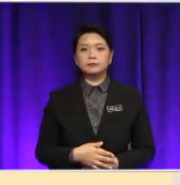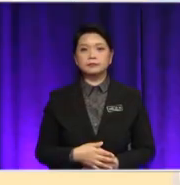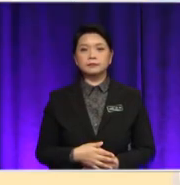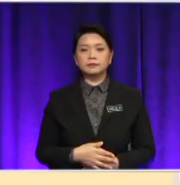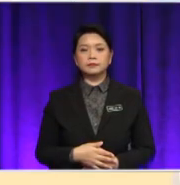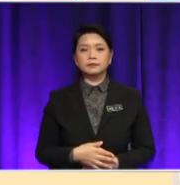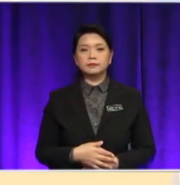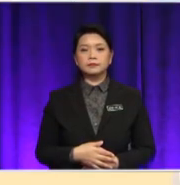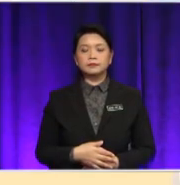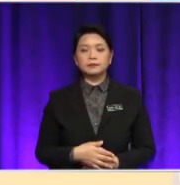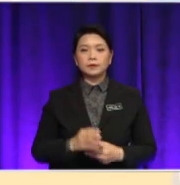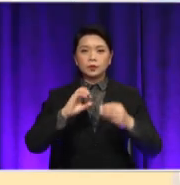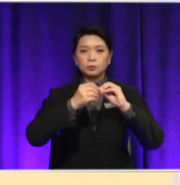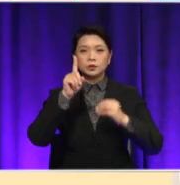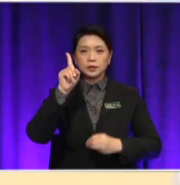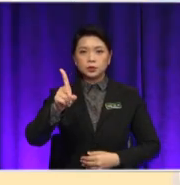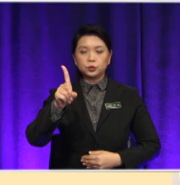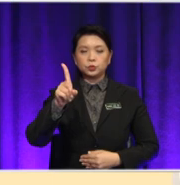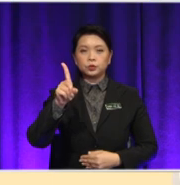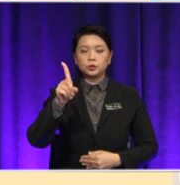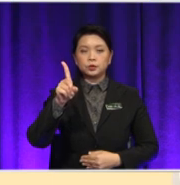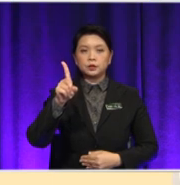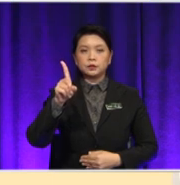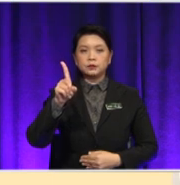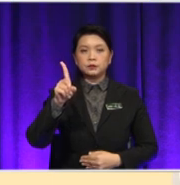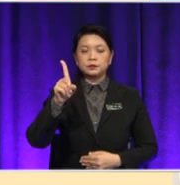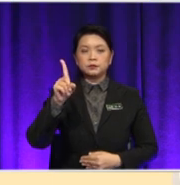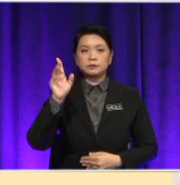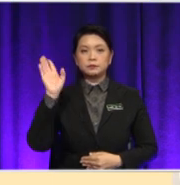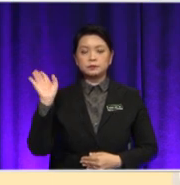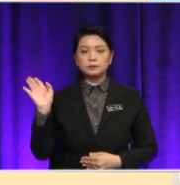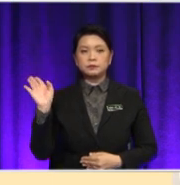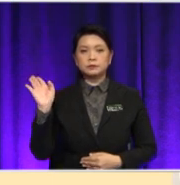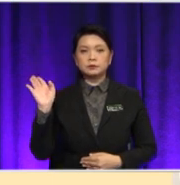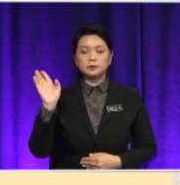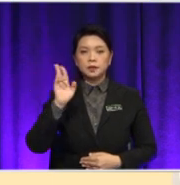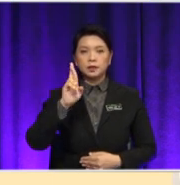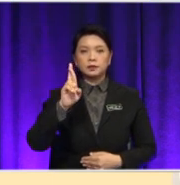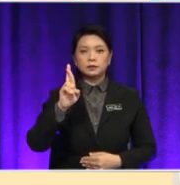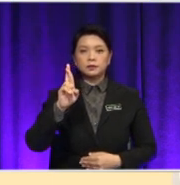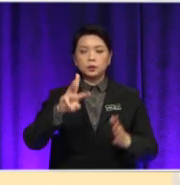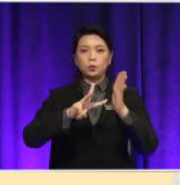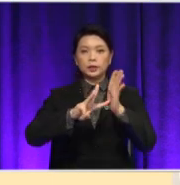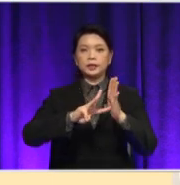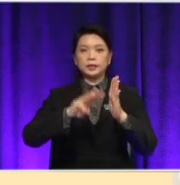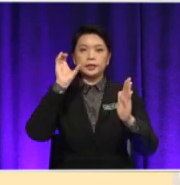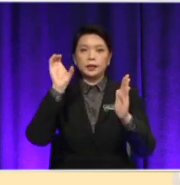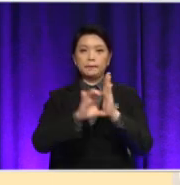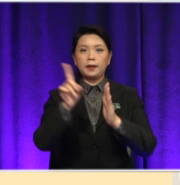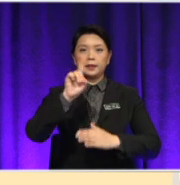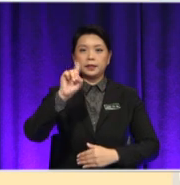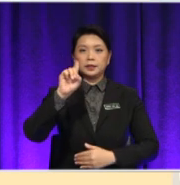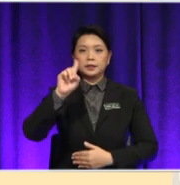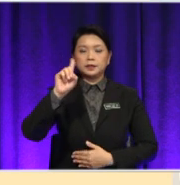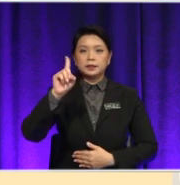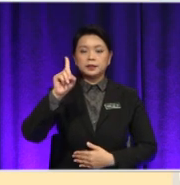Okey, nombor satu itu, Chandra. R ni mewakili gambar mana? Satu ke dua,